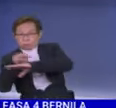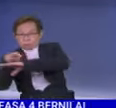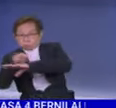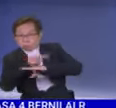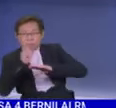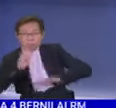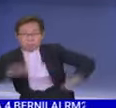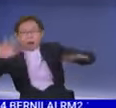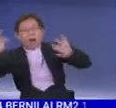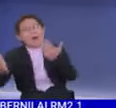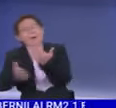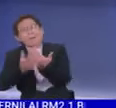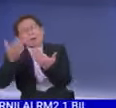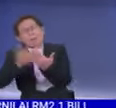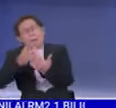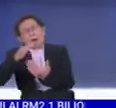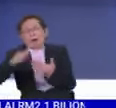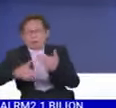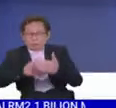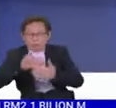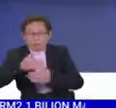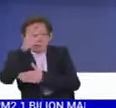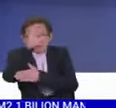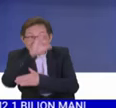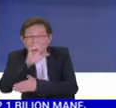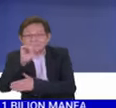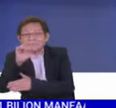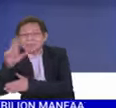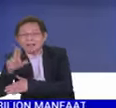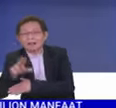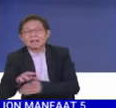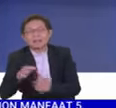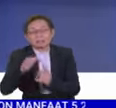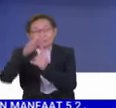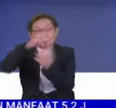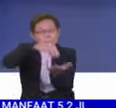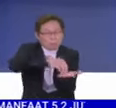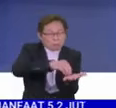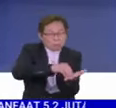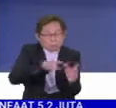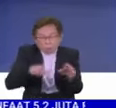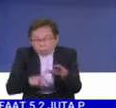banjir selain memudahkan proses mencari dan menyelamat terutamanya di lokasi terpencil.